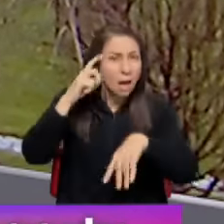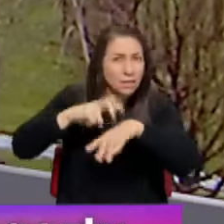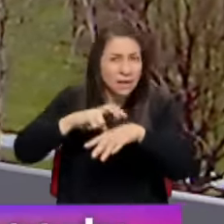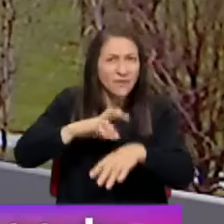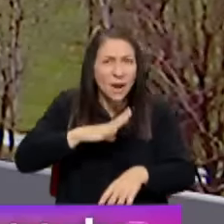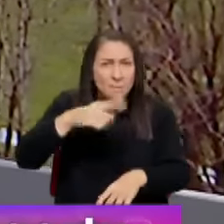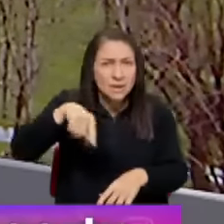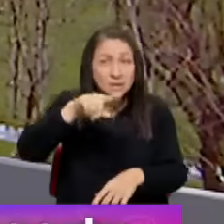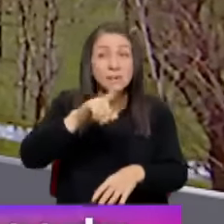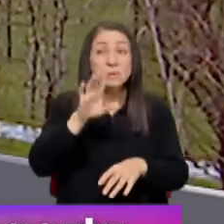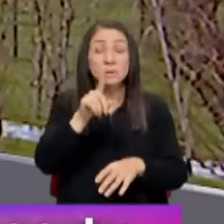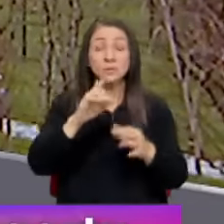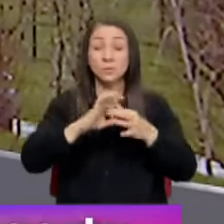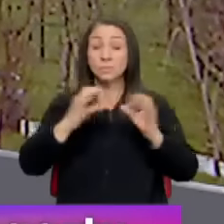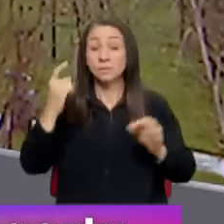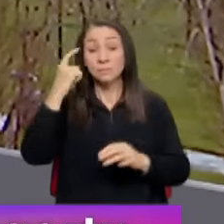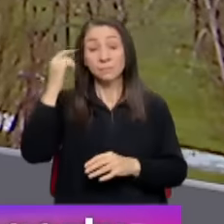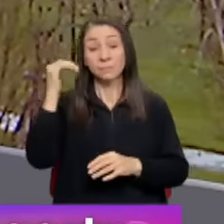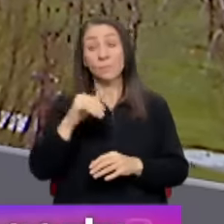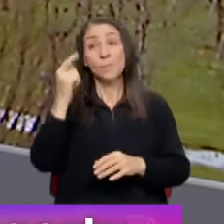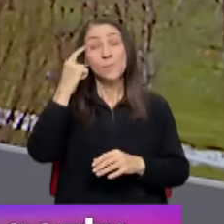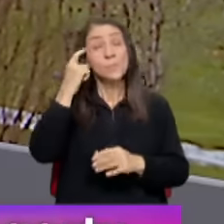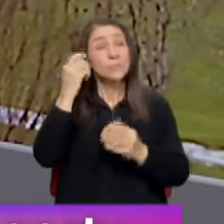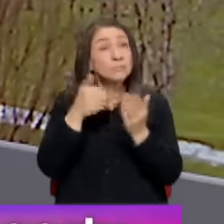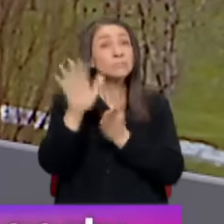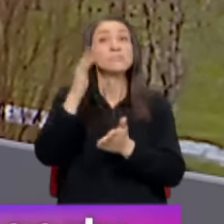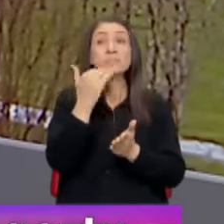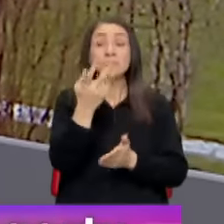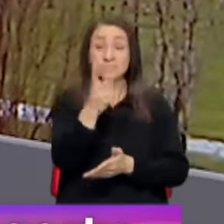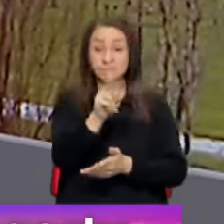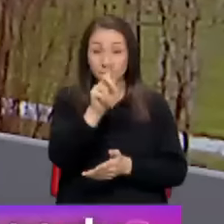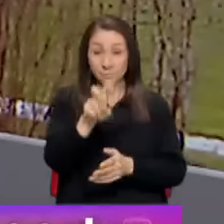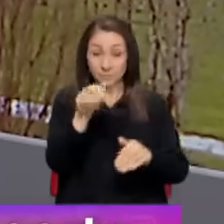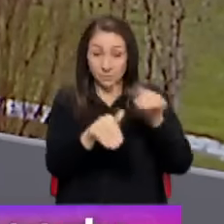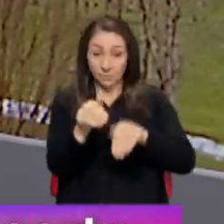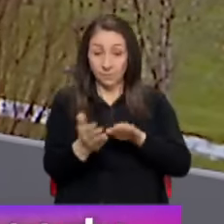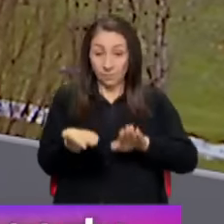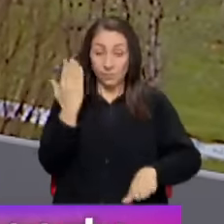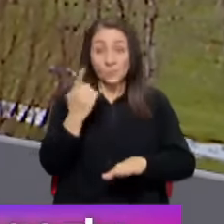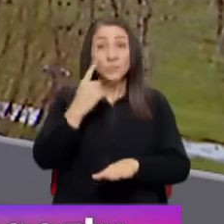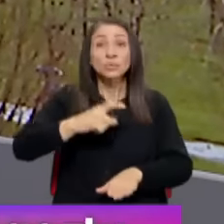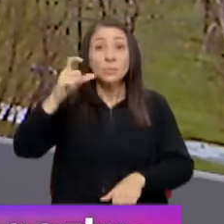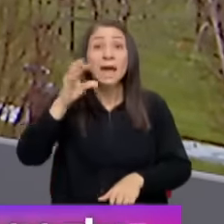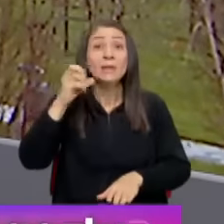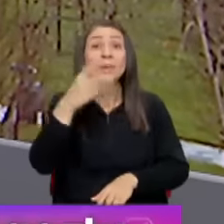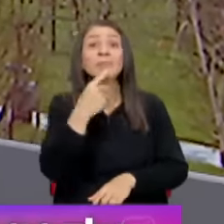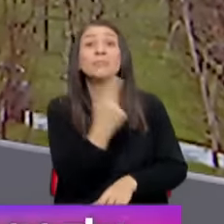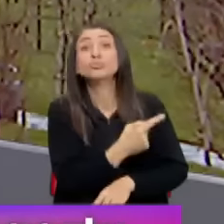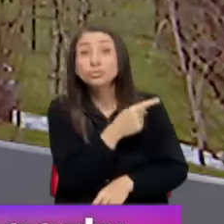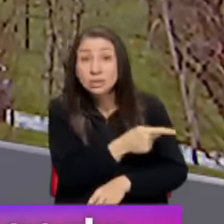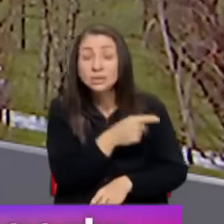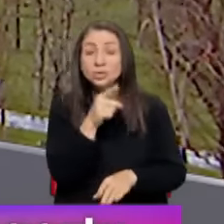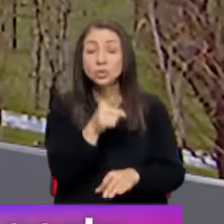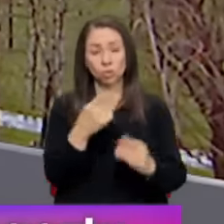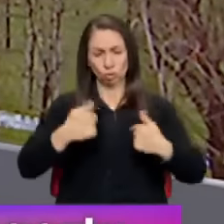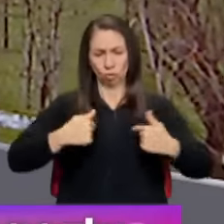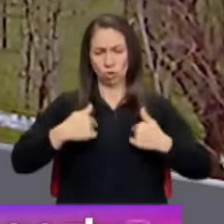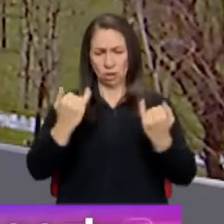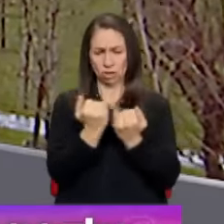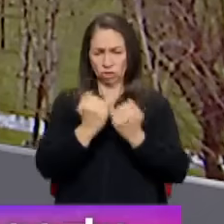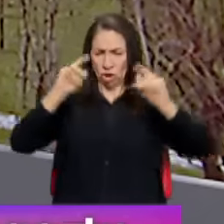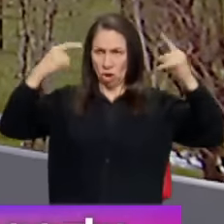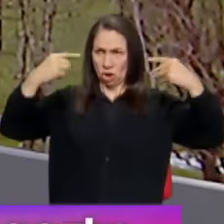var mı? Ama şu söz kimsenin aklından, hafızasından çıkmıyor. 2018 seçimleri öncesinde Cumhurbaşkanı Erdoğan demişti ki şu kardeşinize